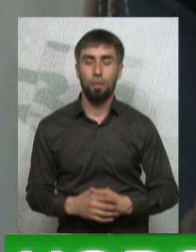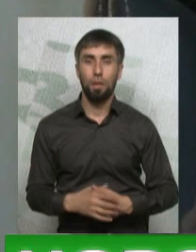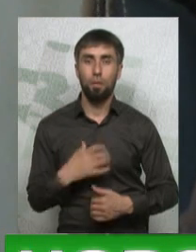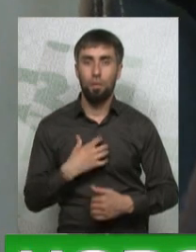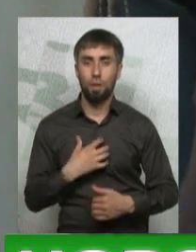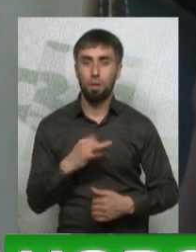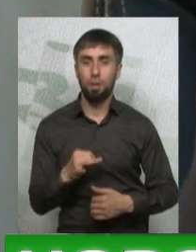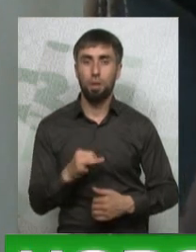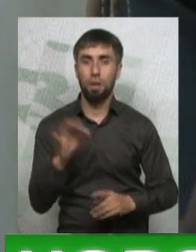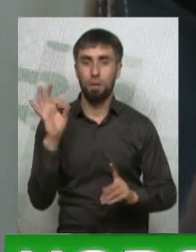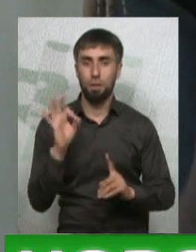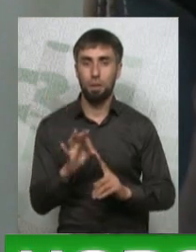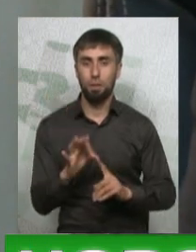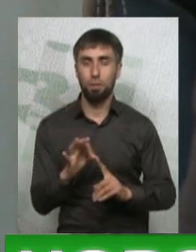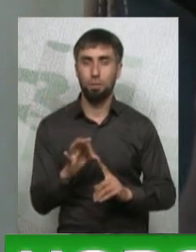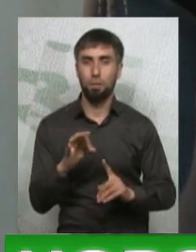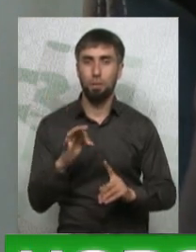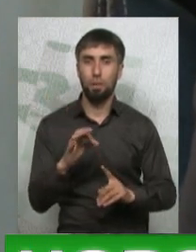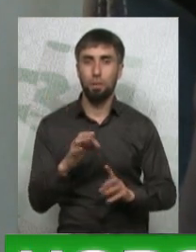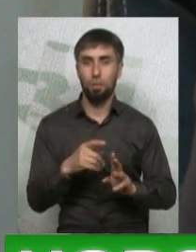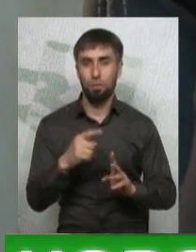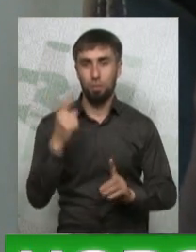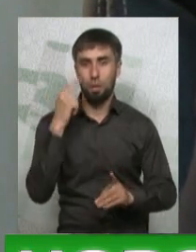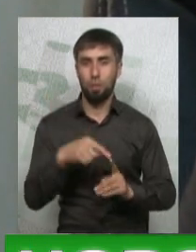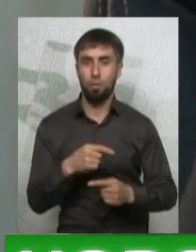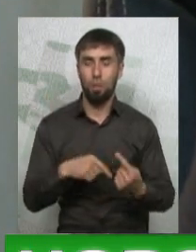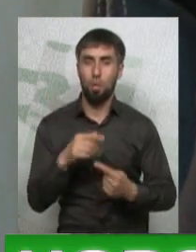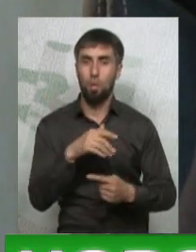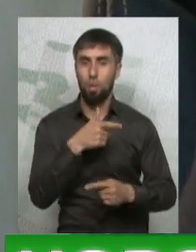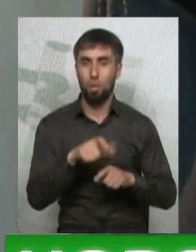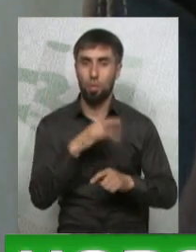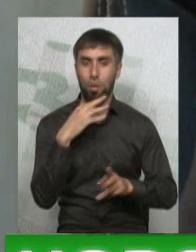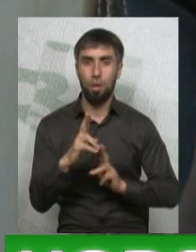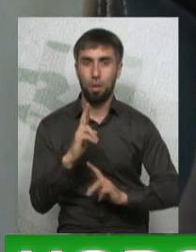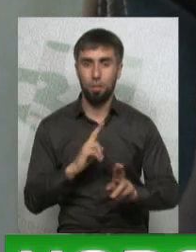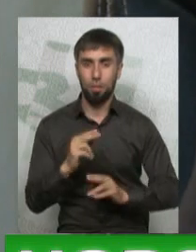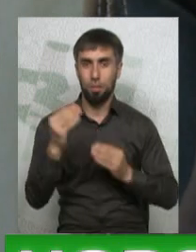актуальности и целесообразности этого бизнеса. То есть, если к нам очень много обращаются